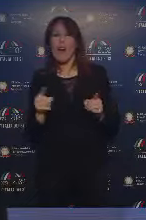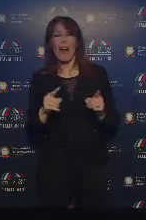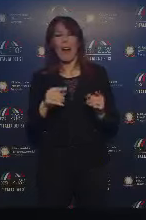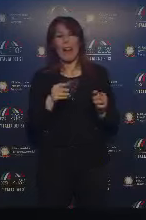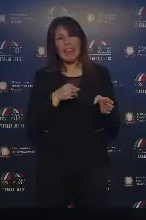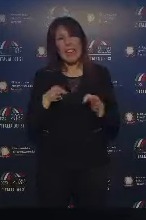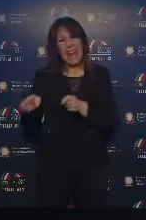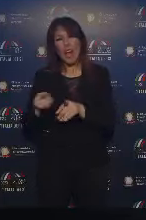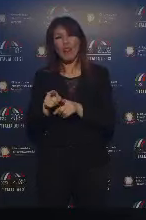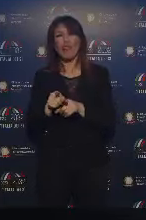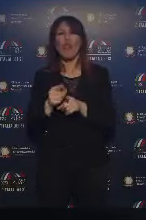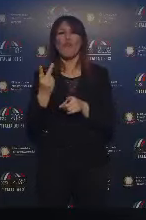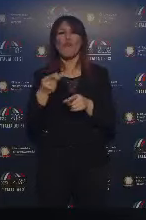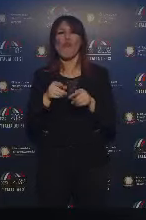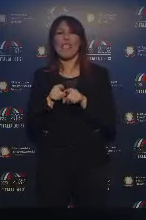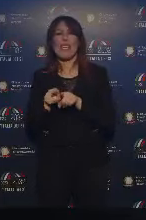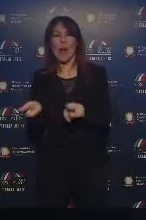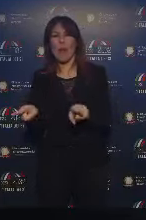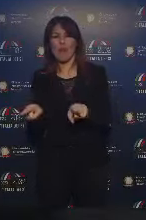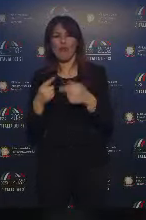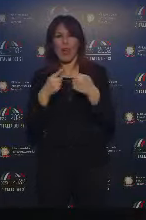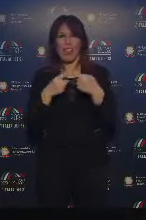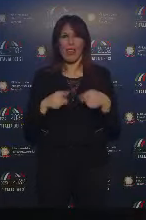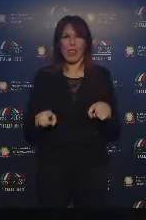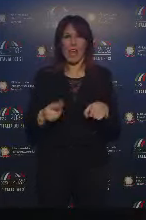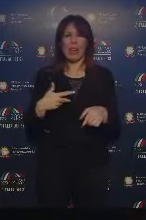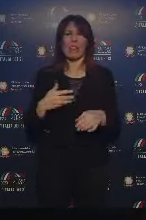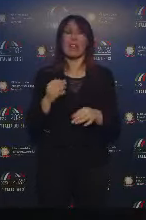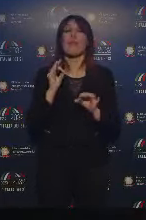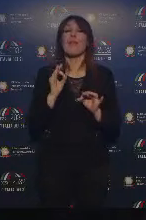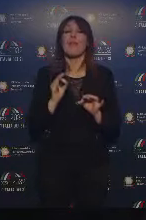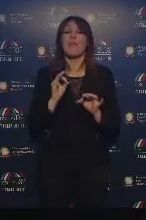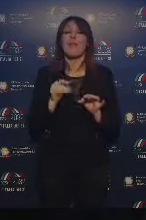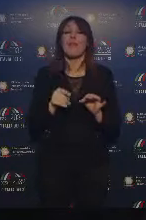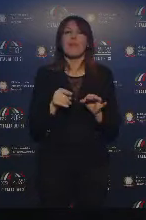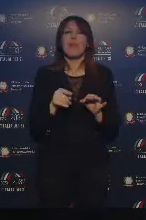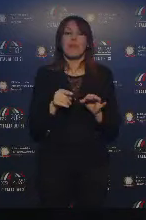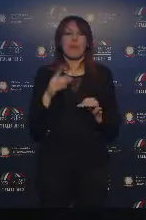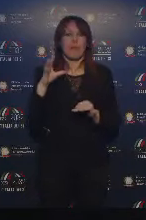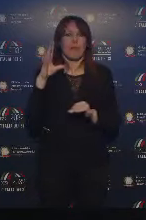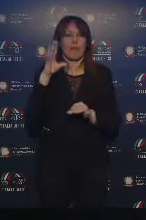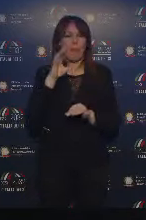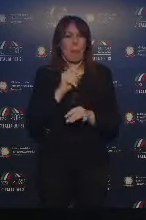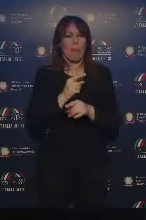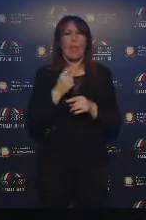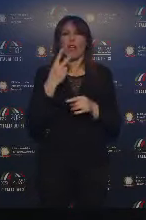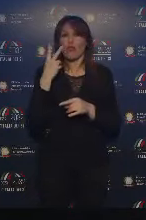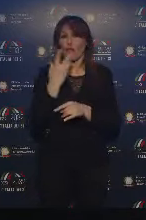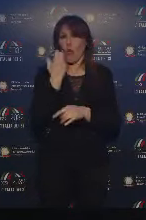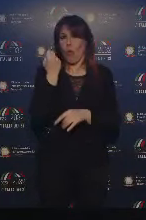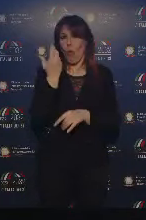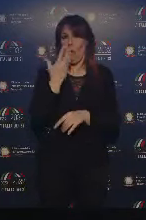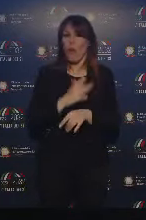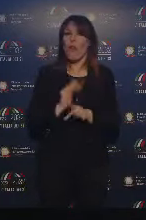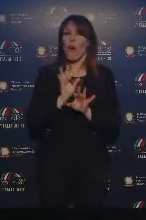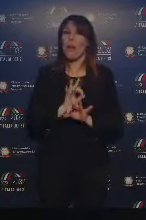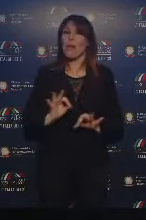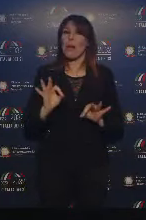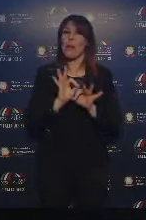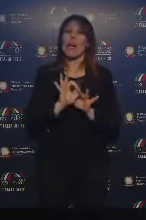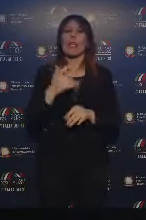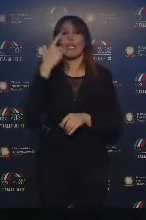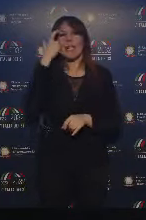diramazioni Questo è quello che abbiamo trovato e stiamo preparando statale